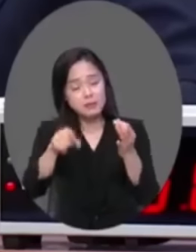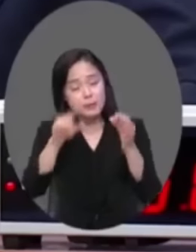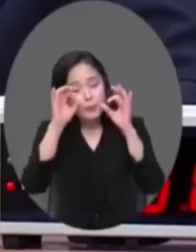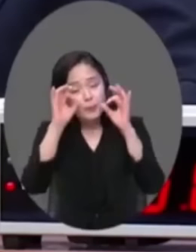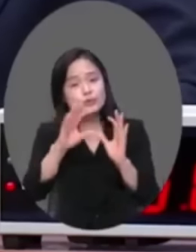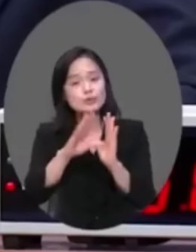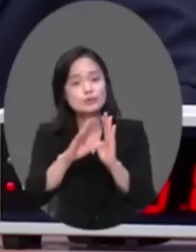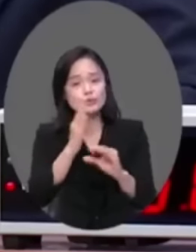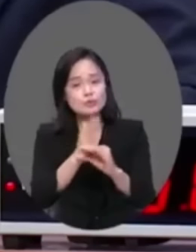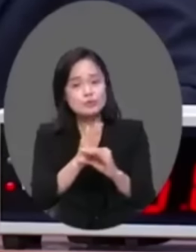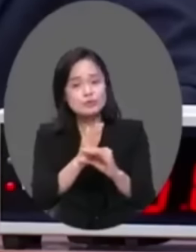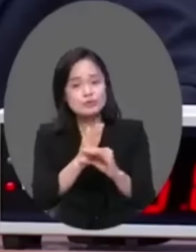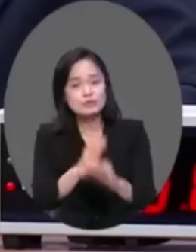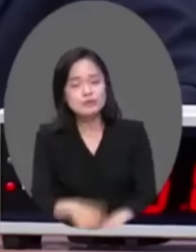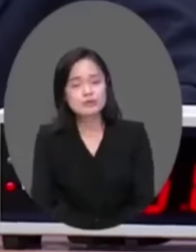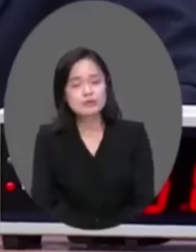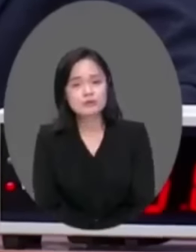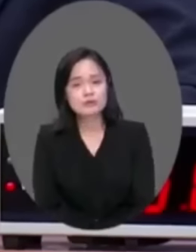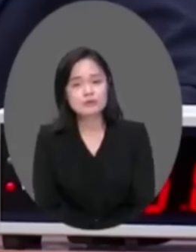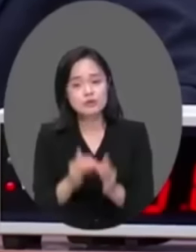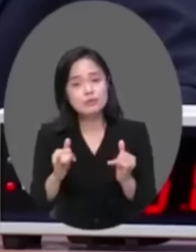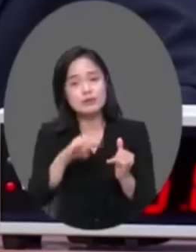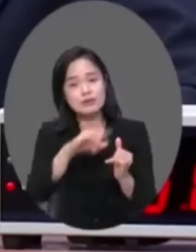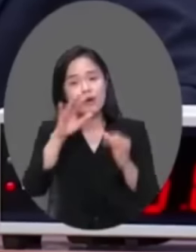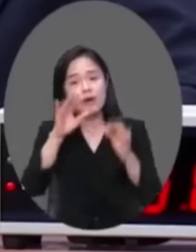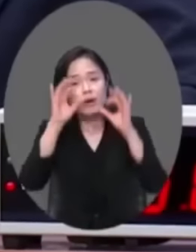국민들께서 국민들이 보고